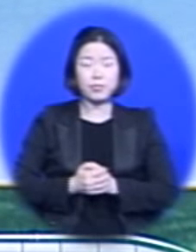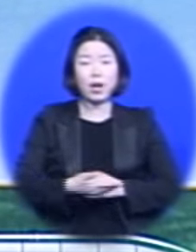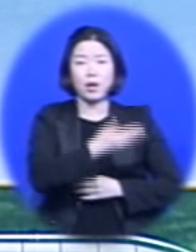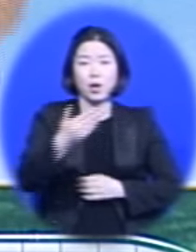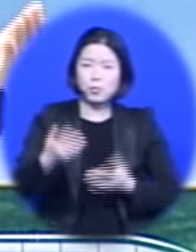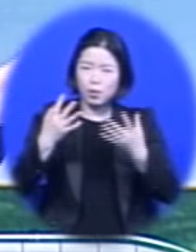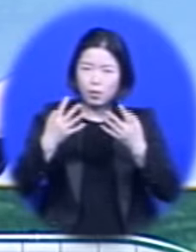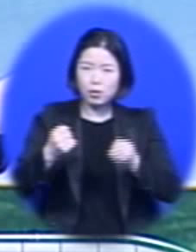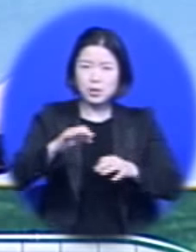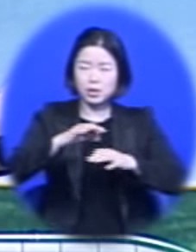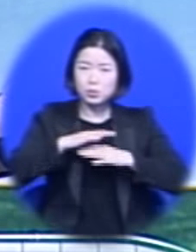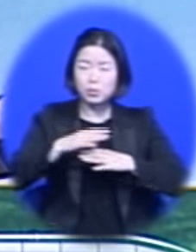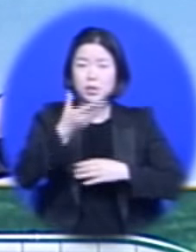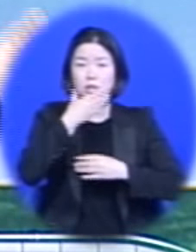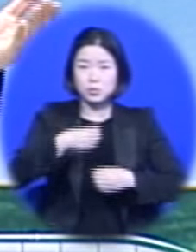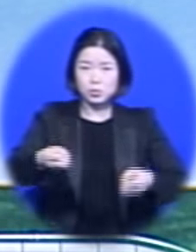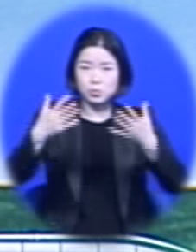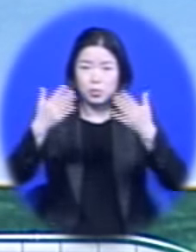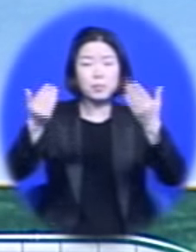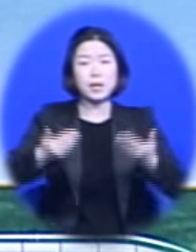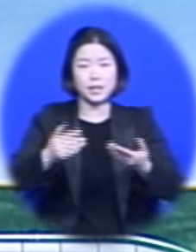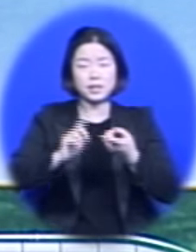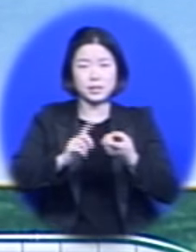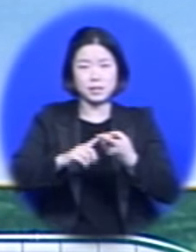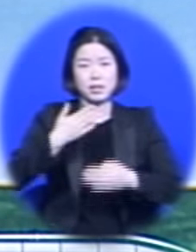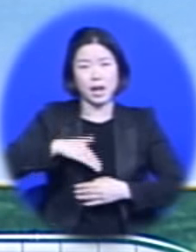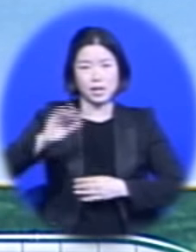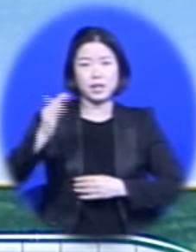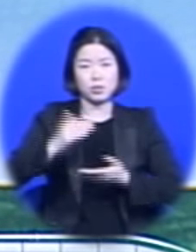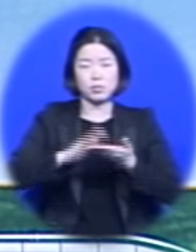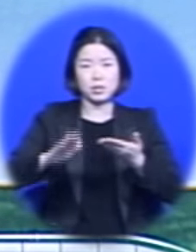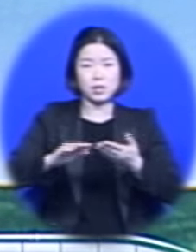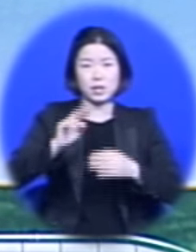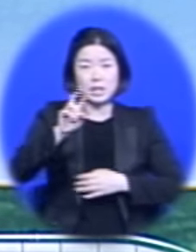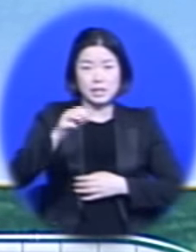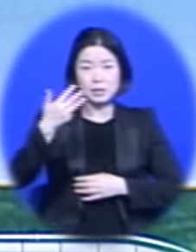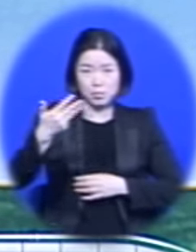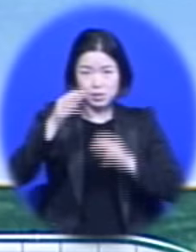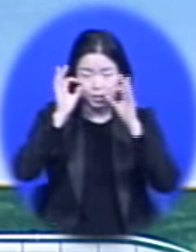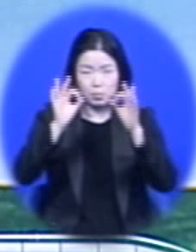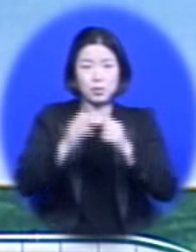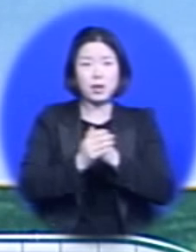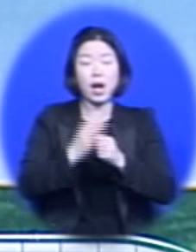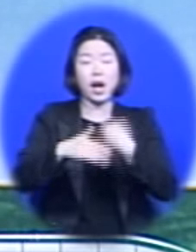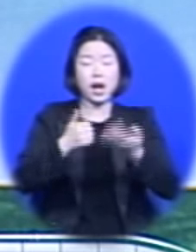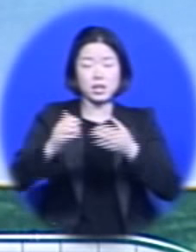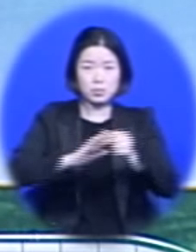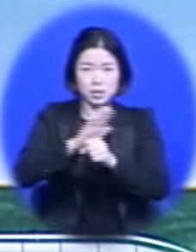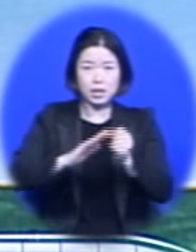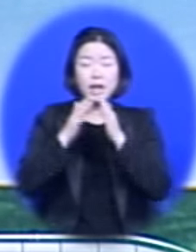여러분이 얼마나 놀라운 축복을 받은 사람인가를 알게 됩니다. 28절에 보면 하나님을 사랑하는